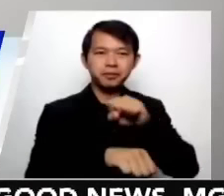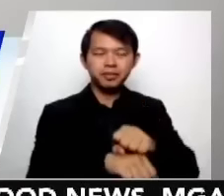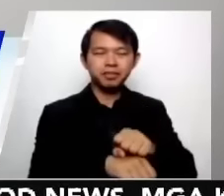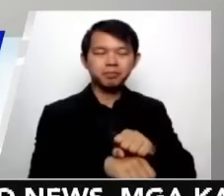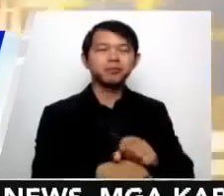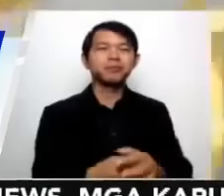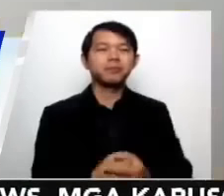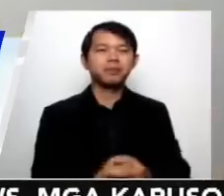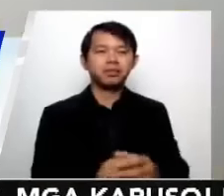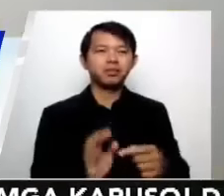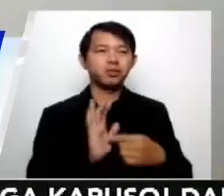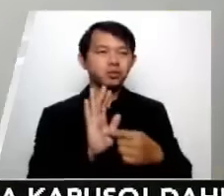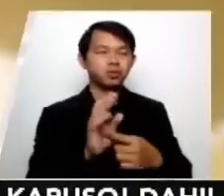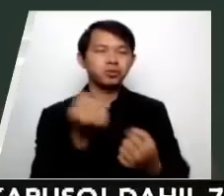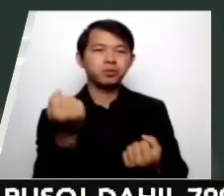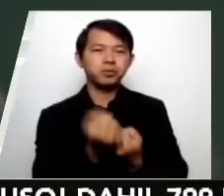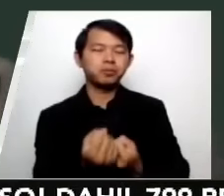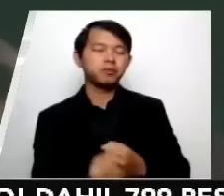si Lisa.